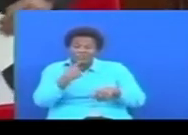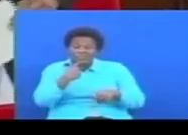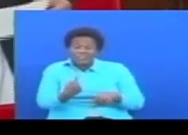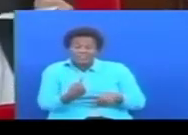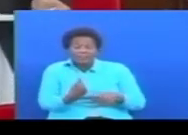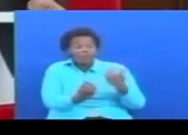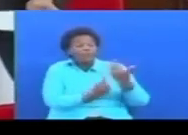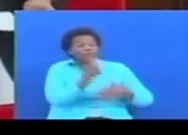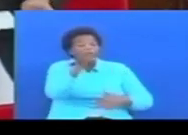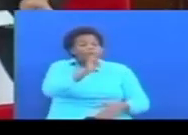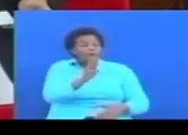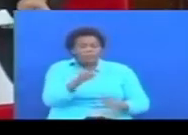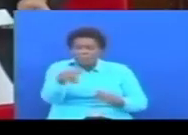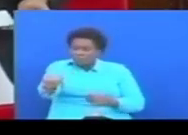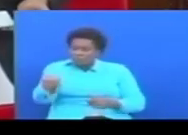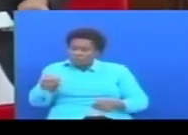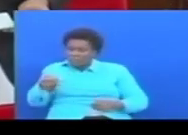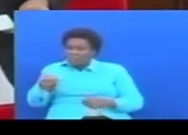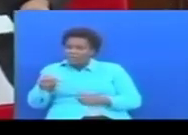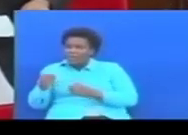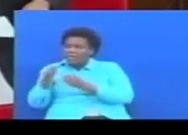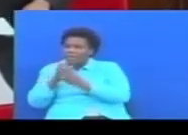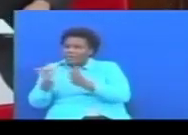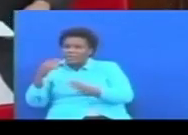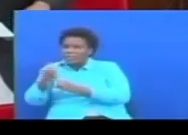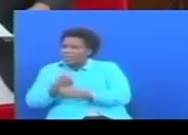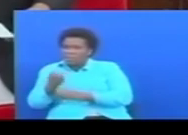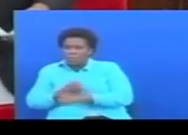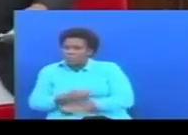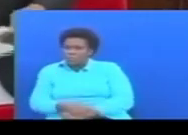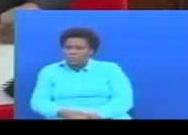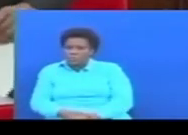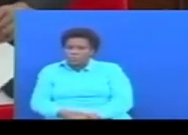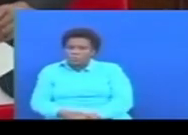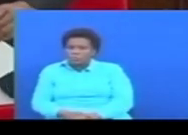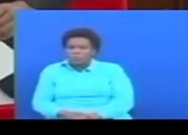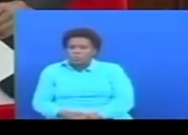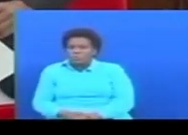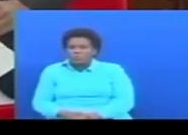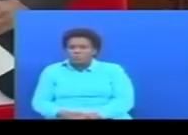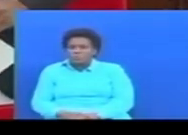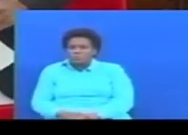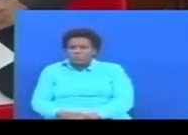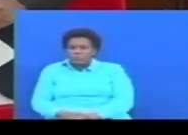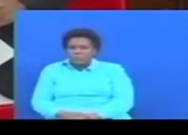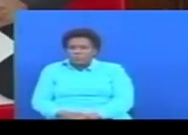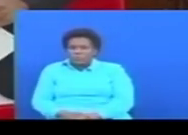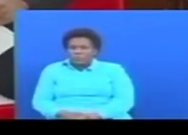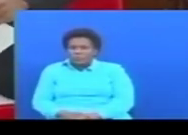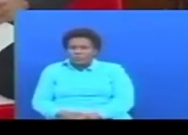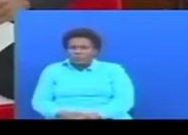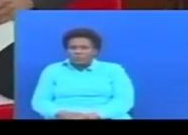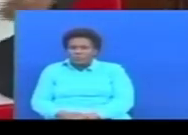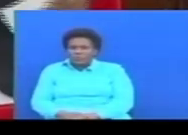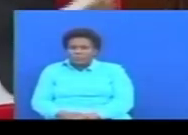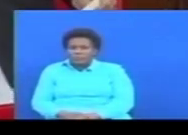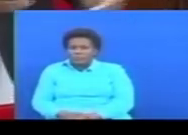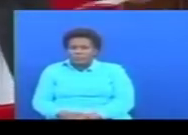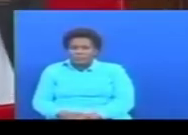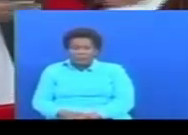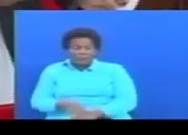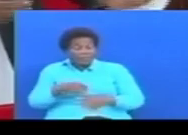haikunyimi nafasi ya kupewa hiyo ajira. Na ni dhahiri kwamba